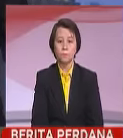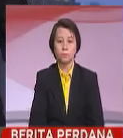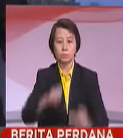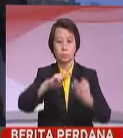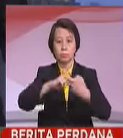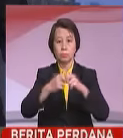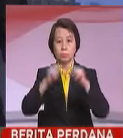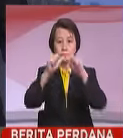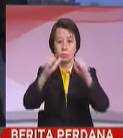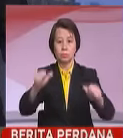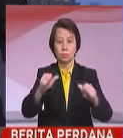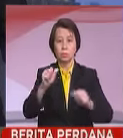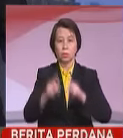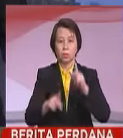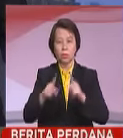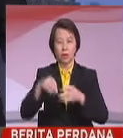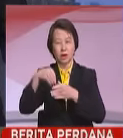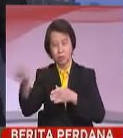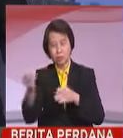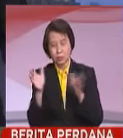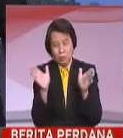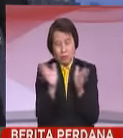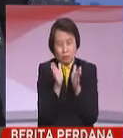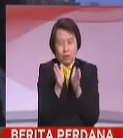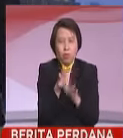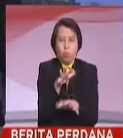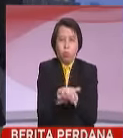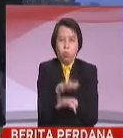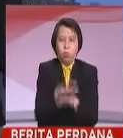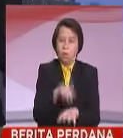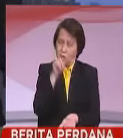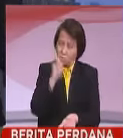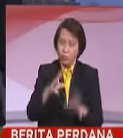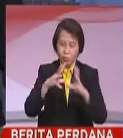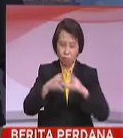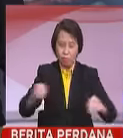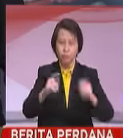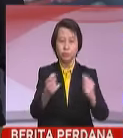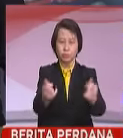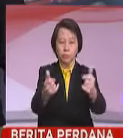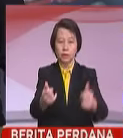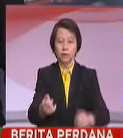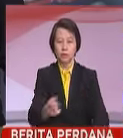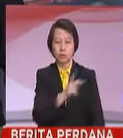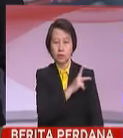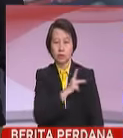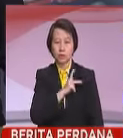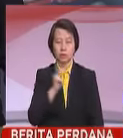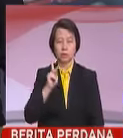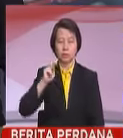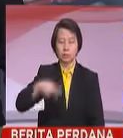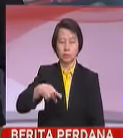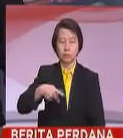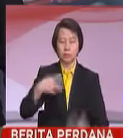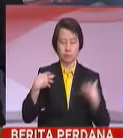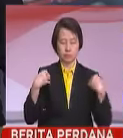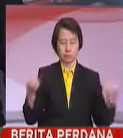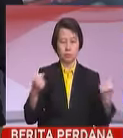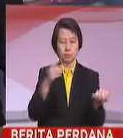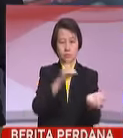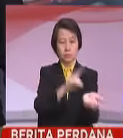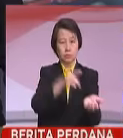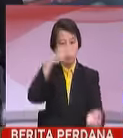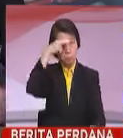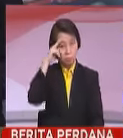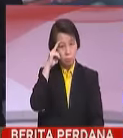Masalah penginapan pekerja warga asing yang sempit dan sesak perlu ditangani segera. Jelas Ketua Pengarah Kesihatan Tan Sri Dr. Nor Hisham